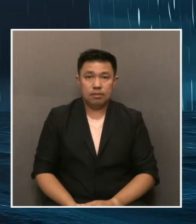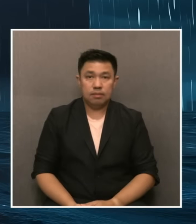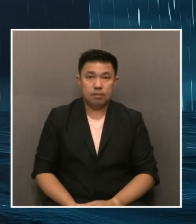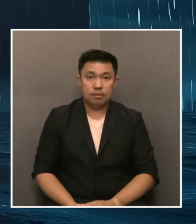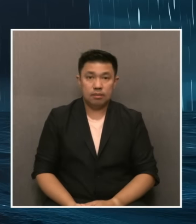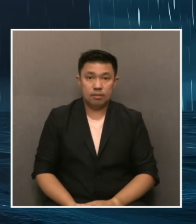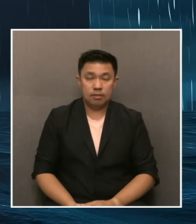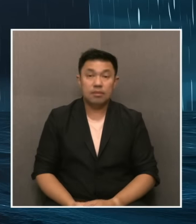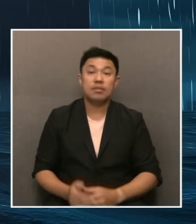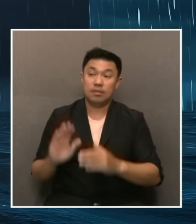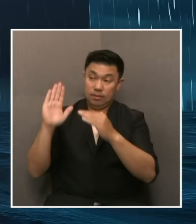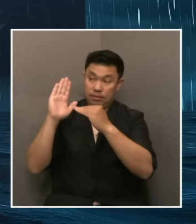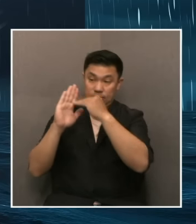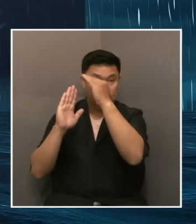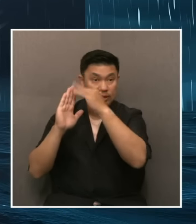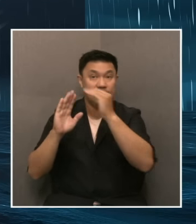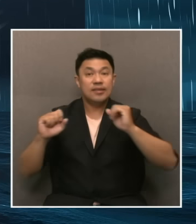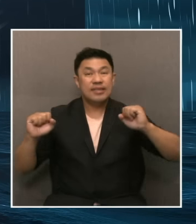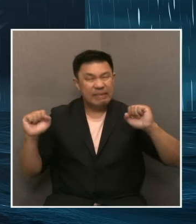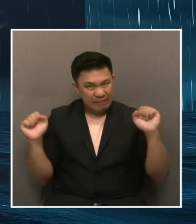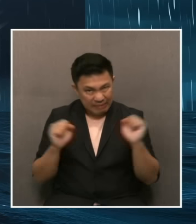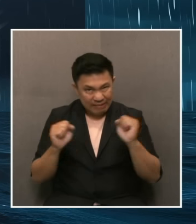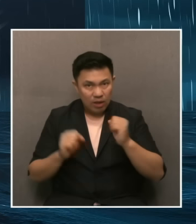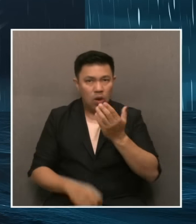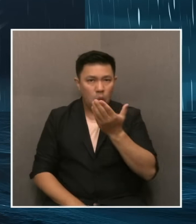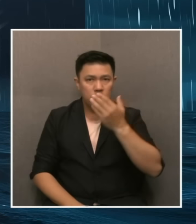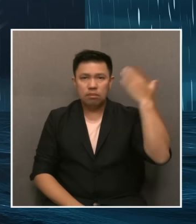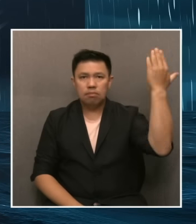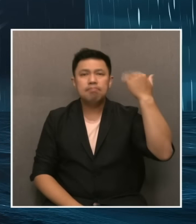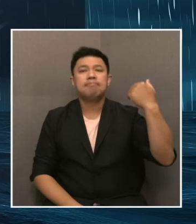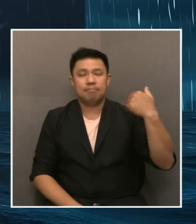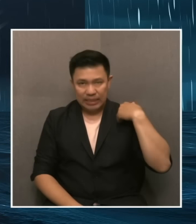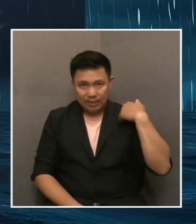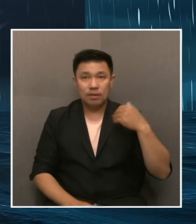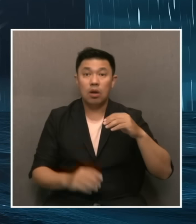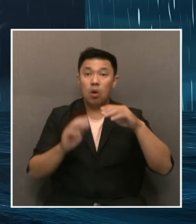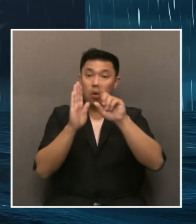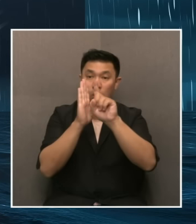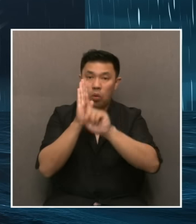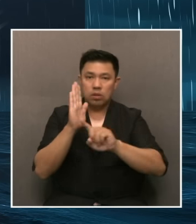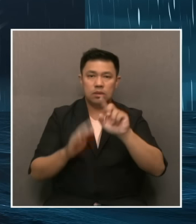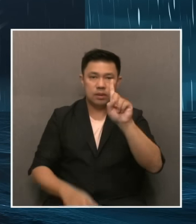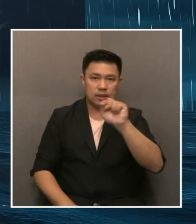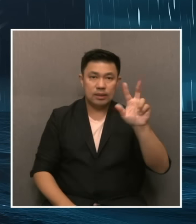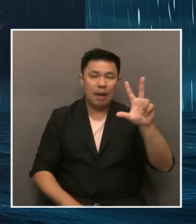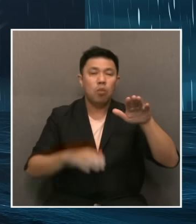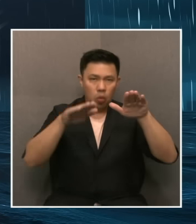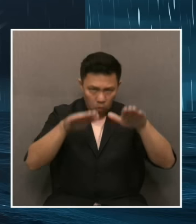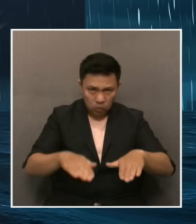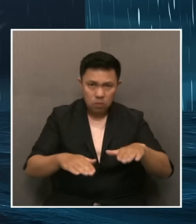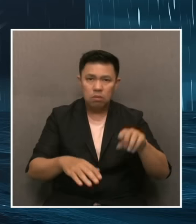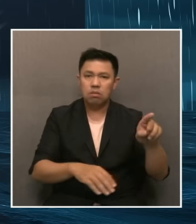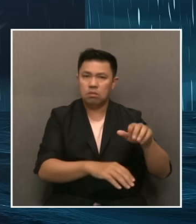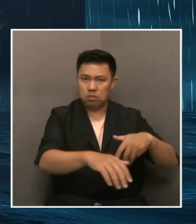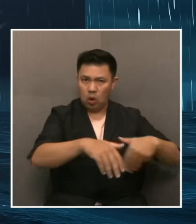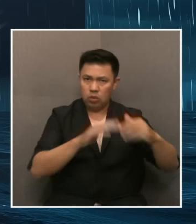ประเทศไยตอนบนครัจะมีอากาศเย็นถึงหนาวกับมีลมแรงอุหภูมิลดลง 1-3 องศาเซเซีสขอใหประชาชน